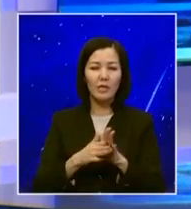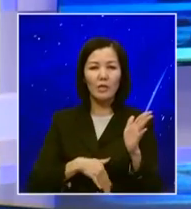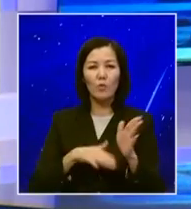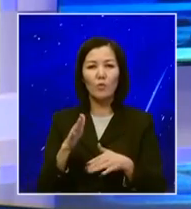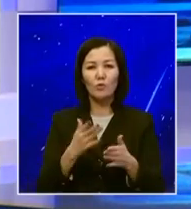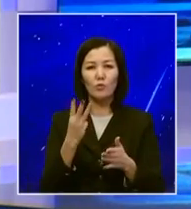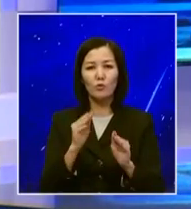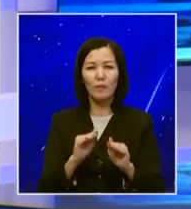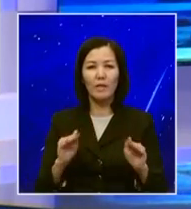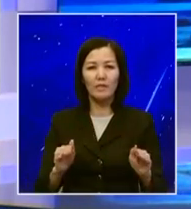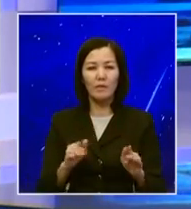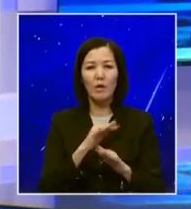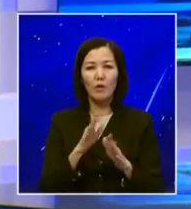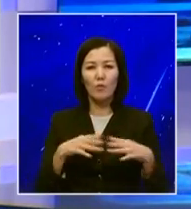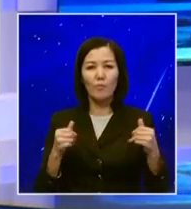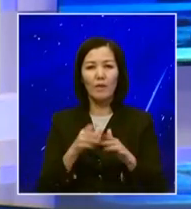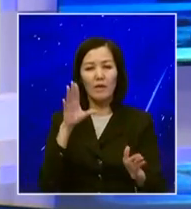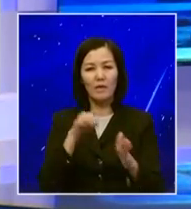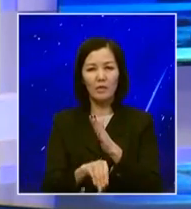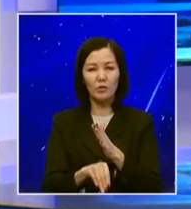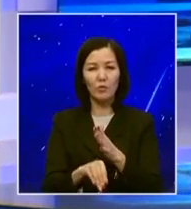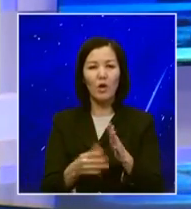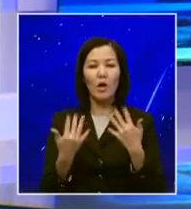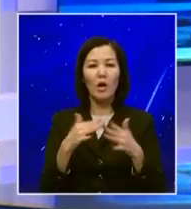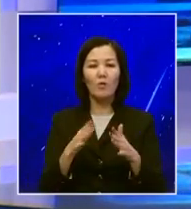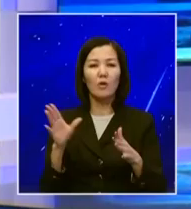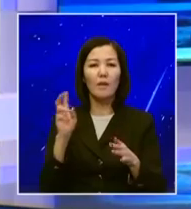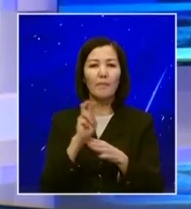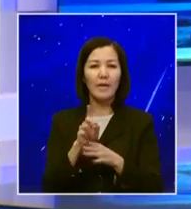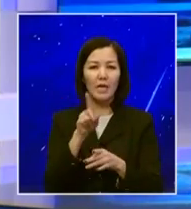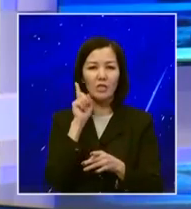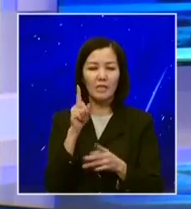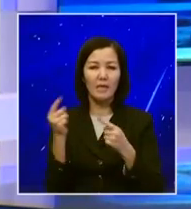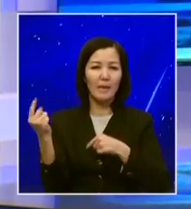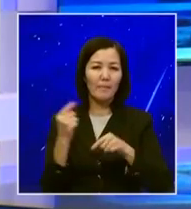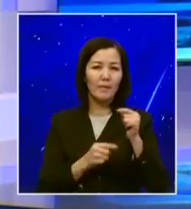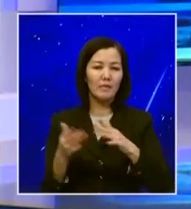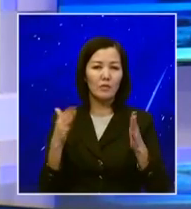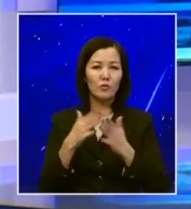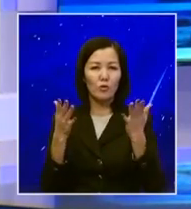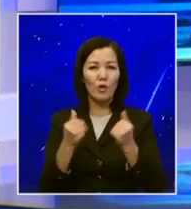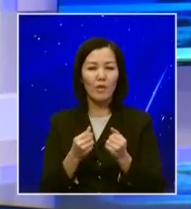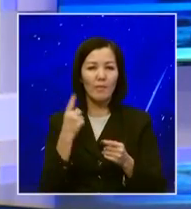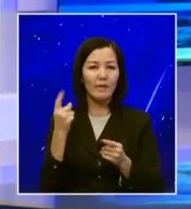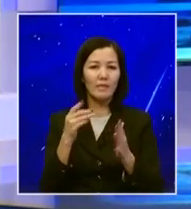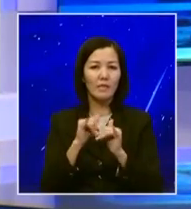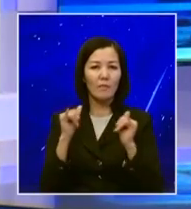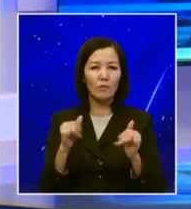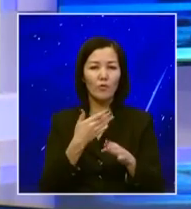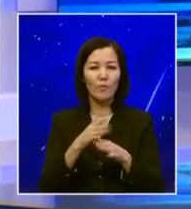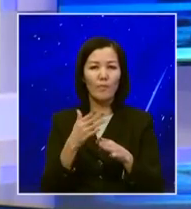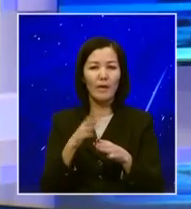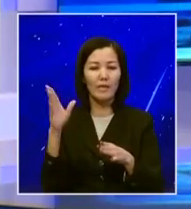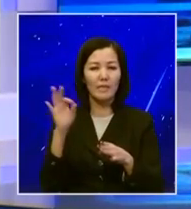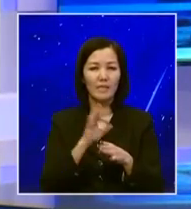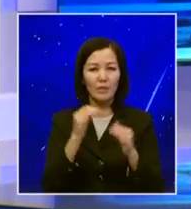үш баласы бар жандарды көп балалы отбасы қатарына енгізу. Ауылға барған жастарға бизнес баспана алып, шаруашылықты дамытуына пайызсыз несие